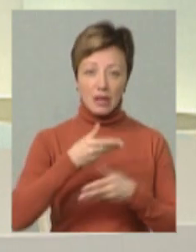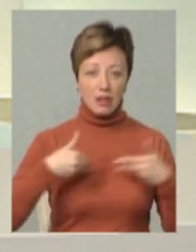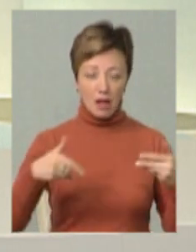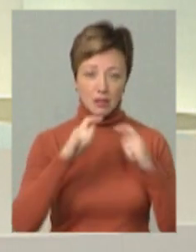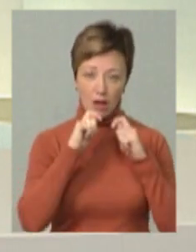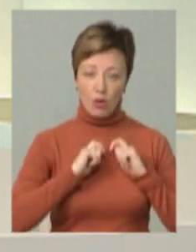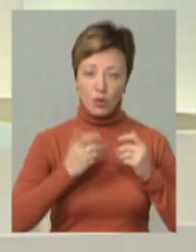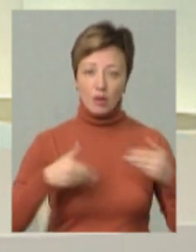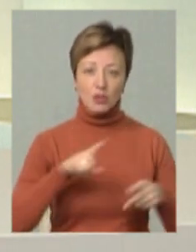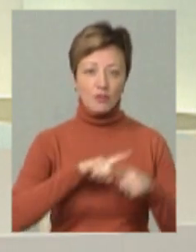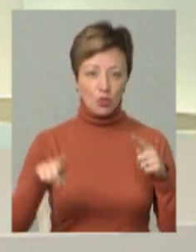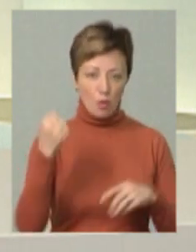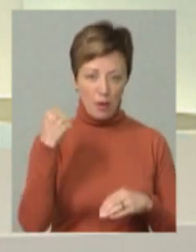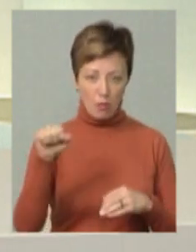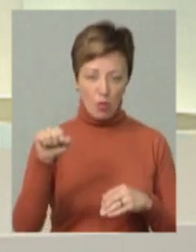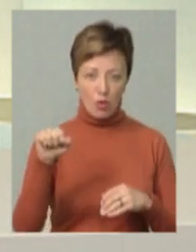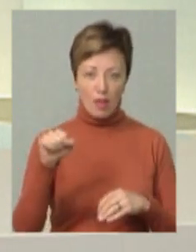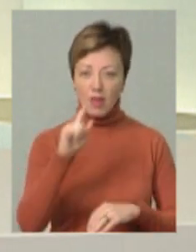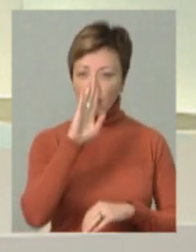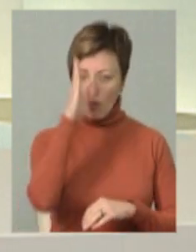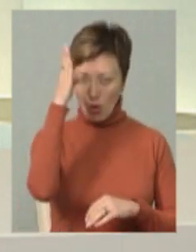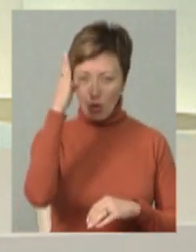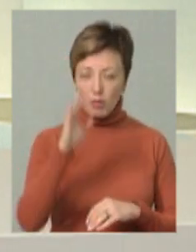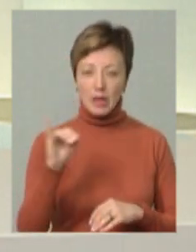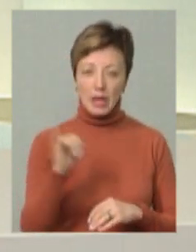дарує нам швидку перемогу над ворогом